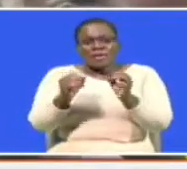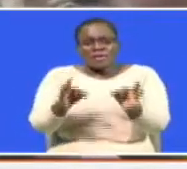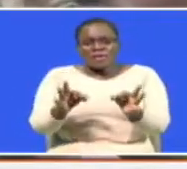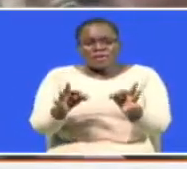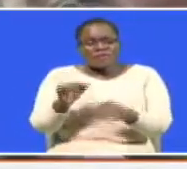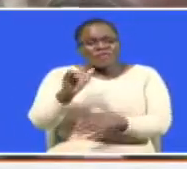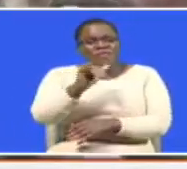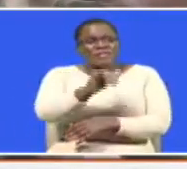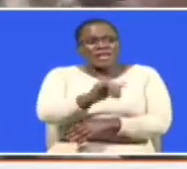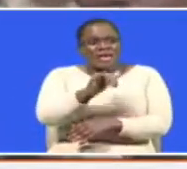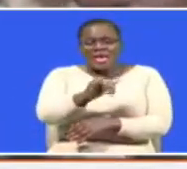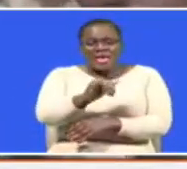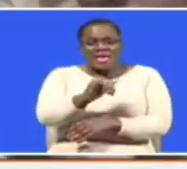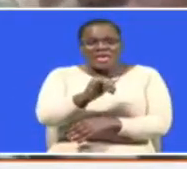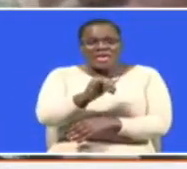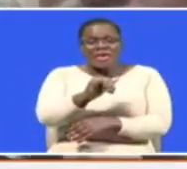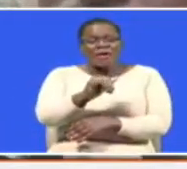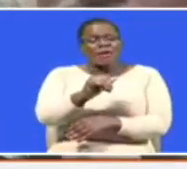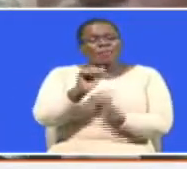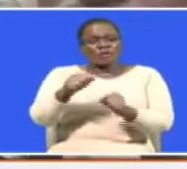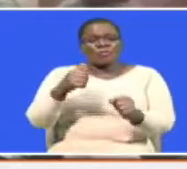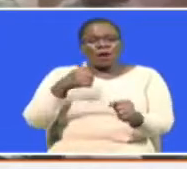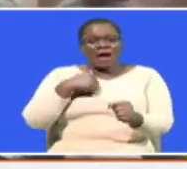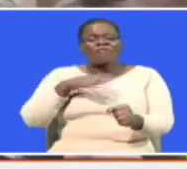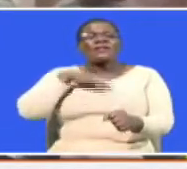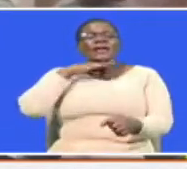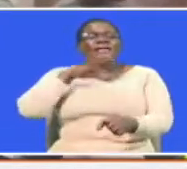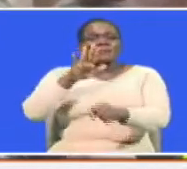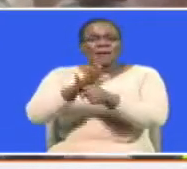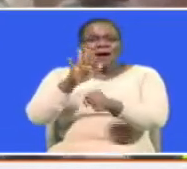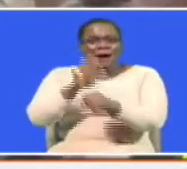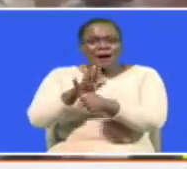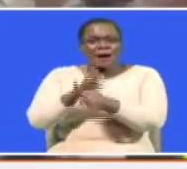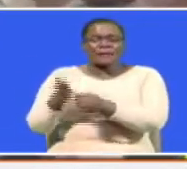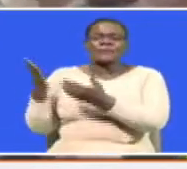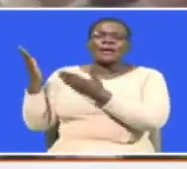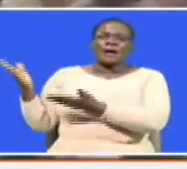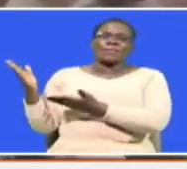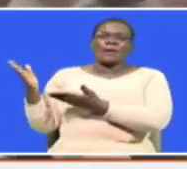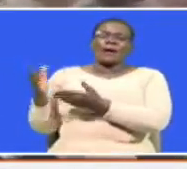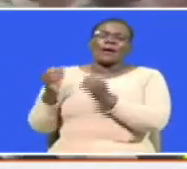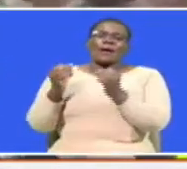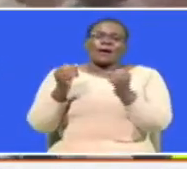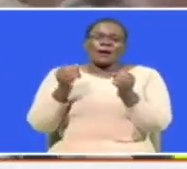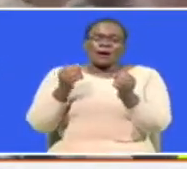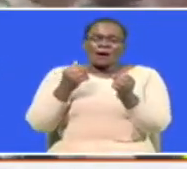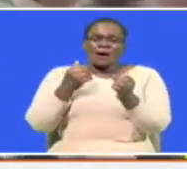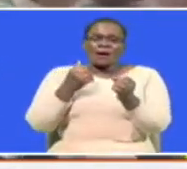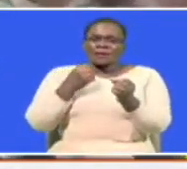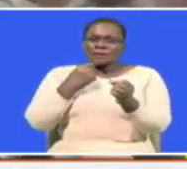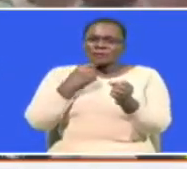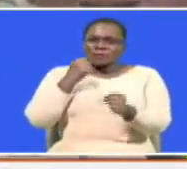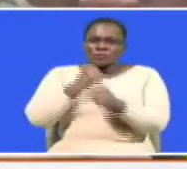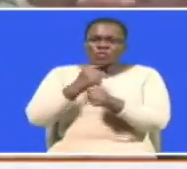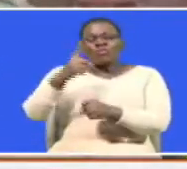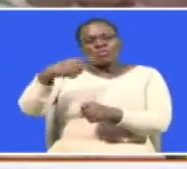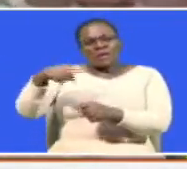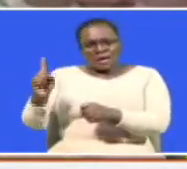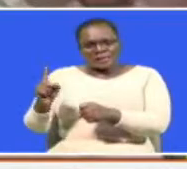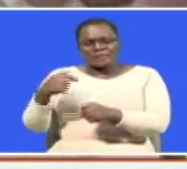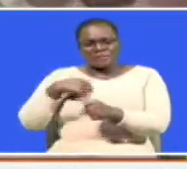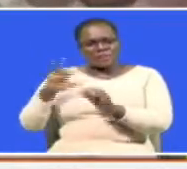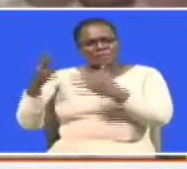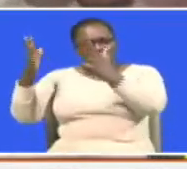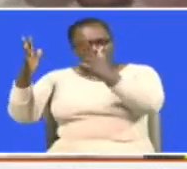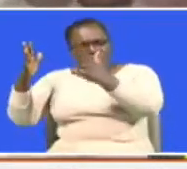hapa, hawakutolewa, leo tungelikuwa tuja kutoa maiti hapa. Tungelikuwa tuja kutoa maiti. You did the right thing and you have my